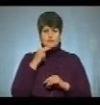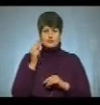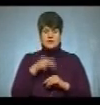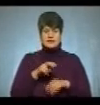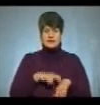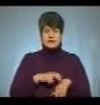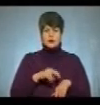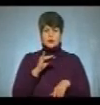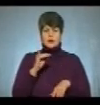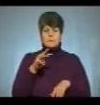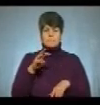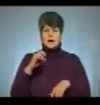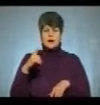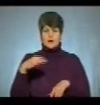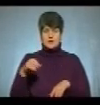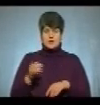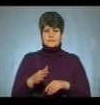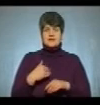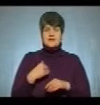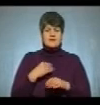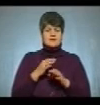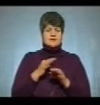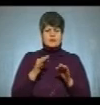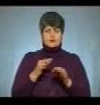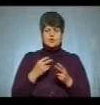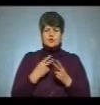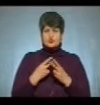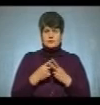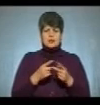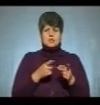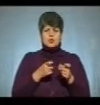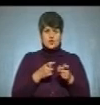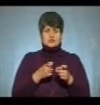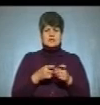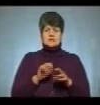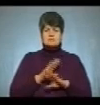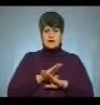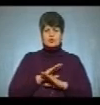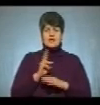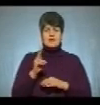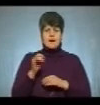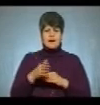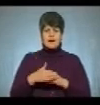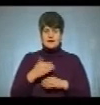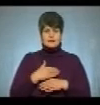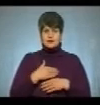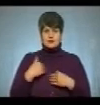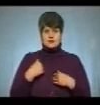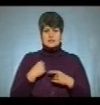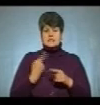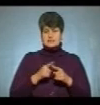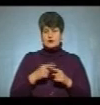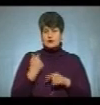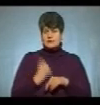лікарні Юрія Михайлюка. Я ні тюрми, ні розстрілу, ні смертної кари нікому не хочу. Основна моя умова – це винні в смерті моєї